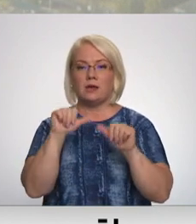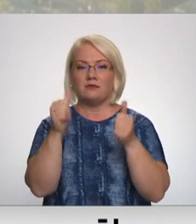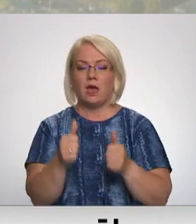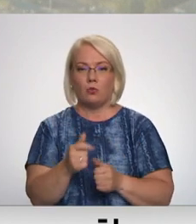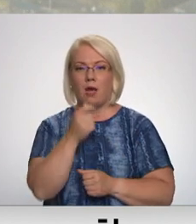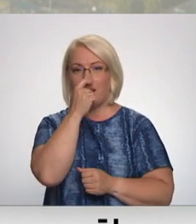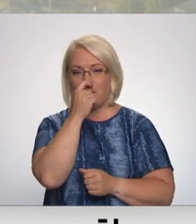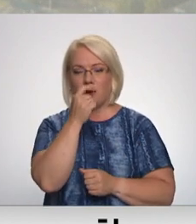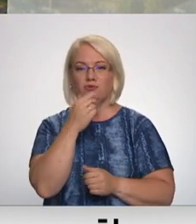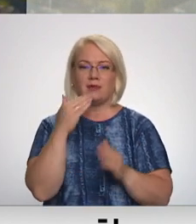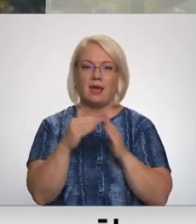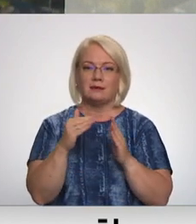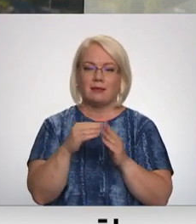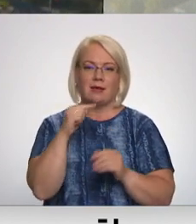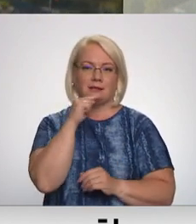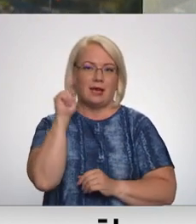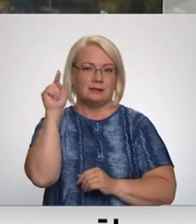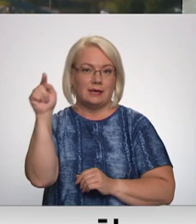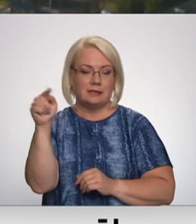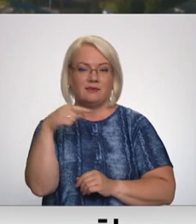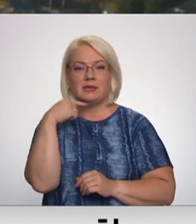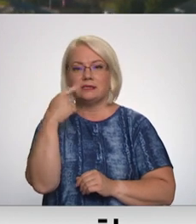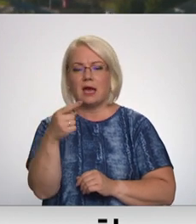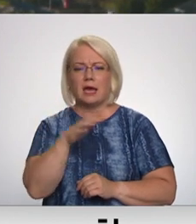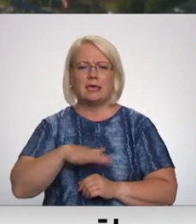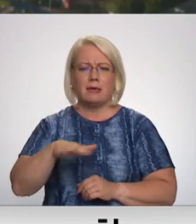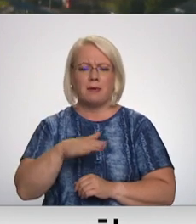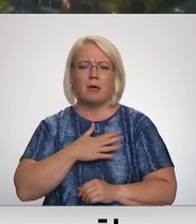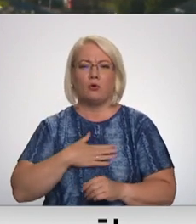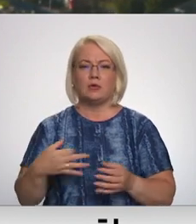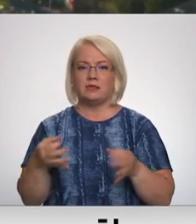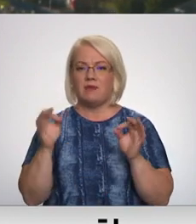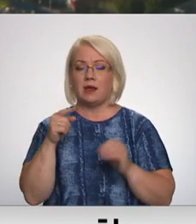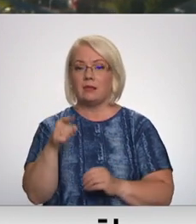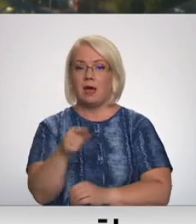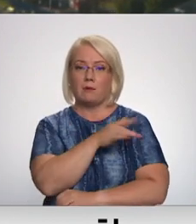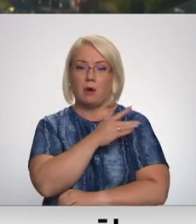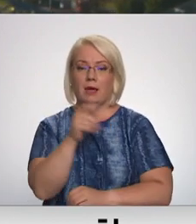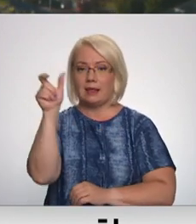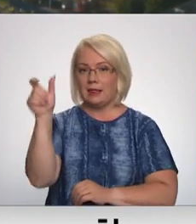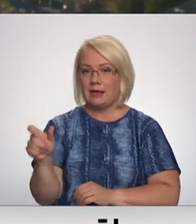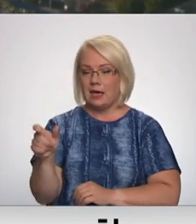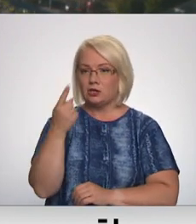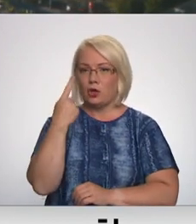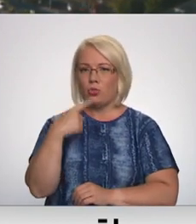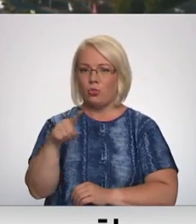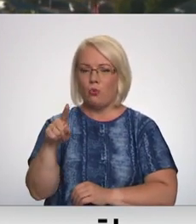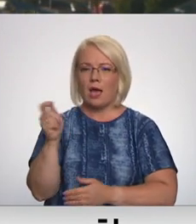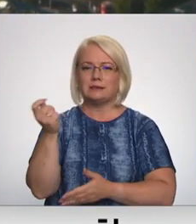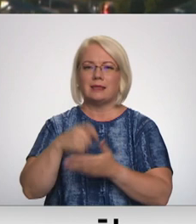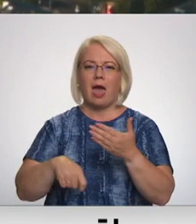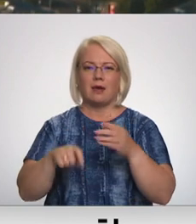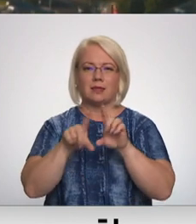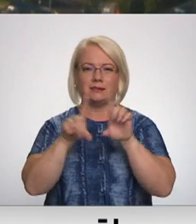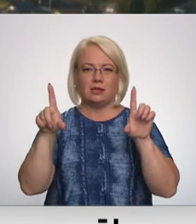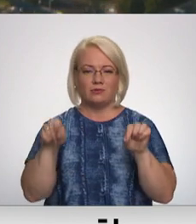Rēzeknē, Cēsīs. Labklājības ministrijā uzsver, ka ģimenēm ir ļoti svarīgs šāda veida pakalpojums, kad klients no slēgta tipa institūcijas